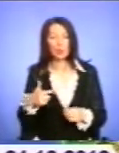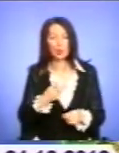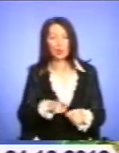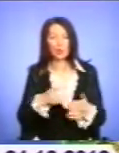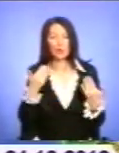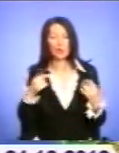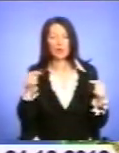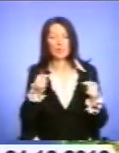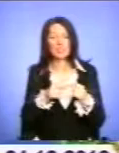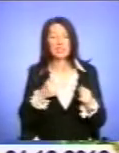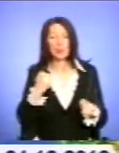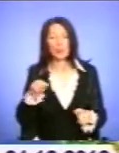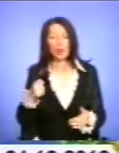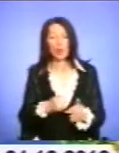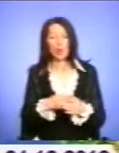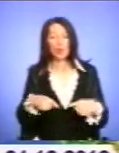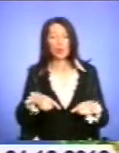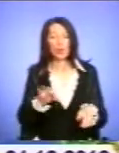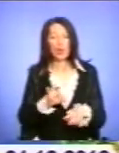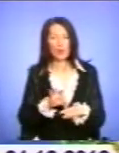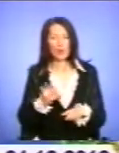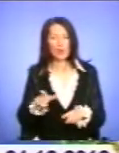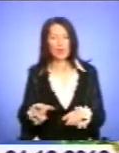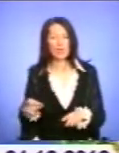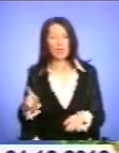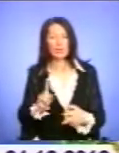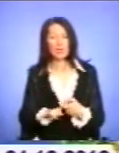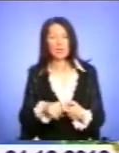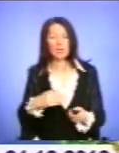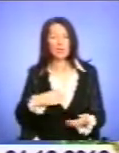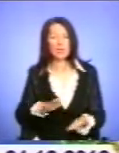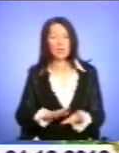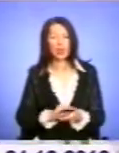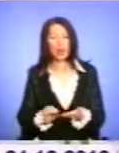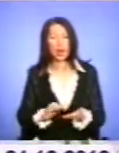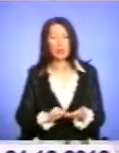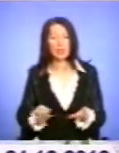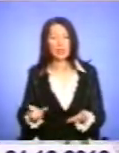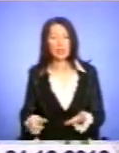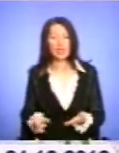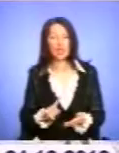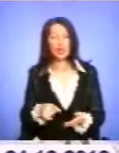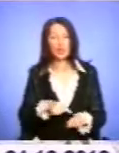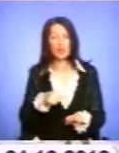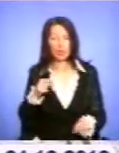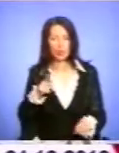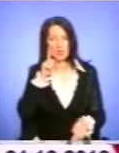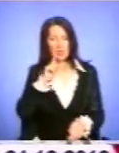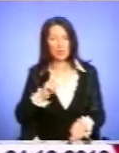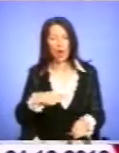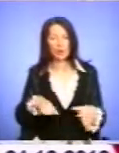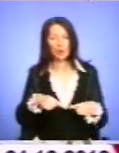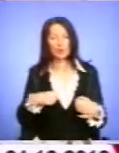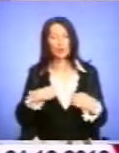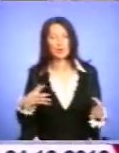визначили переможців. До футбольних болівальників приєдналися і наші кореспонденти. Щоб відчути смак футбольного свята